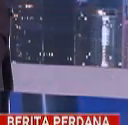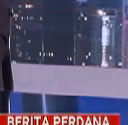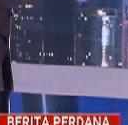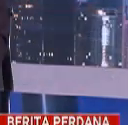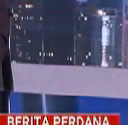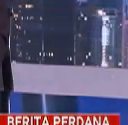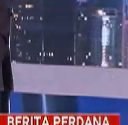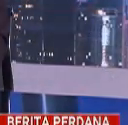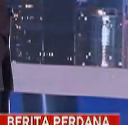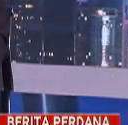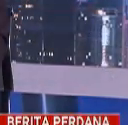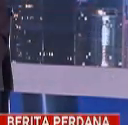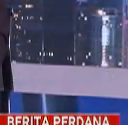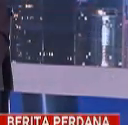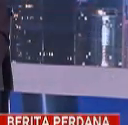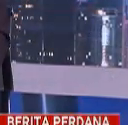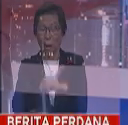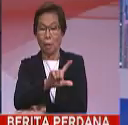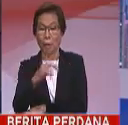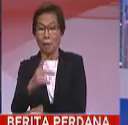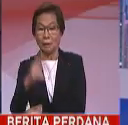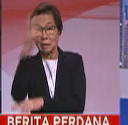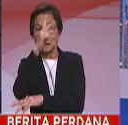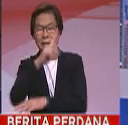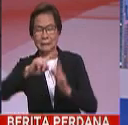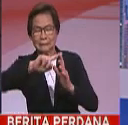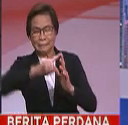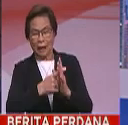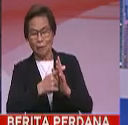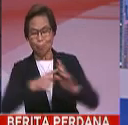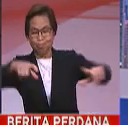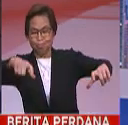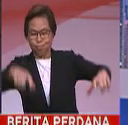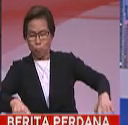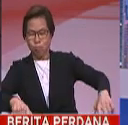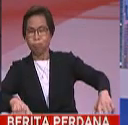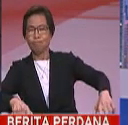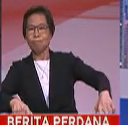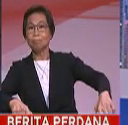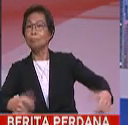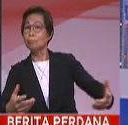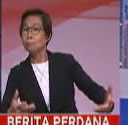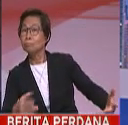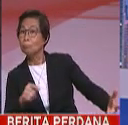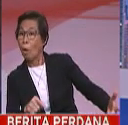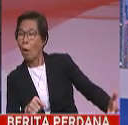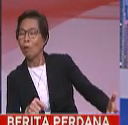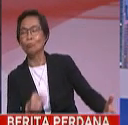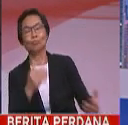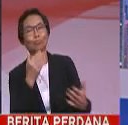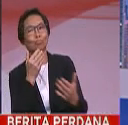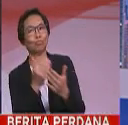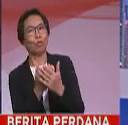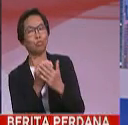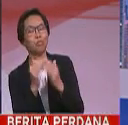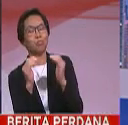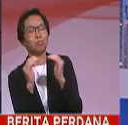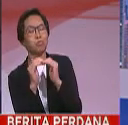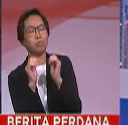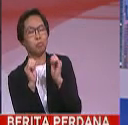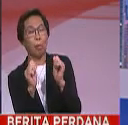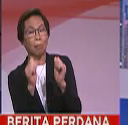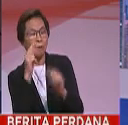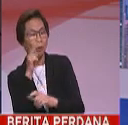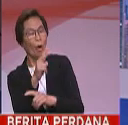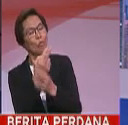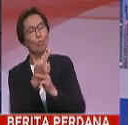Warga Lembah Kelang melihat keputusan kerajaan menguatkuasakan perintah kawalan pergerakan sebagai langkah yang wajar. Malah mereka dilihat